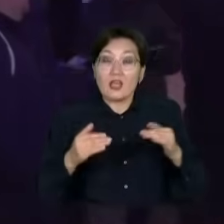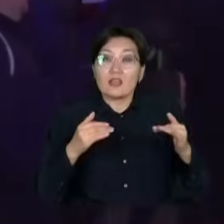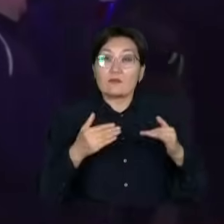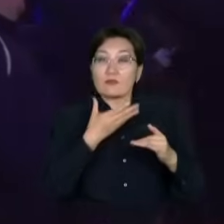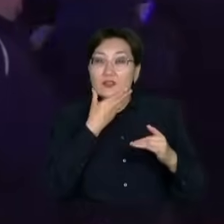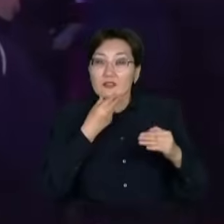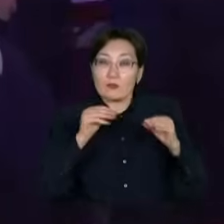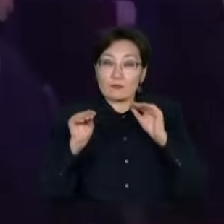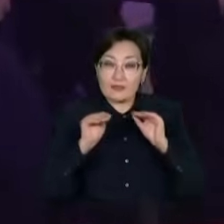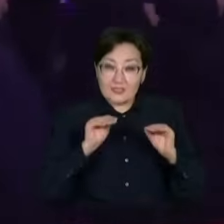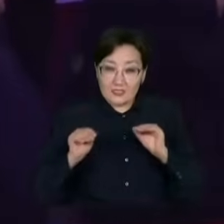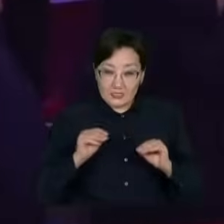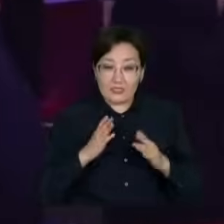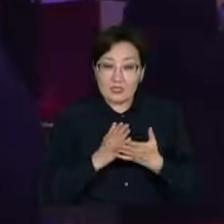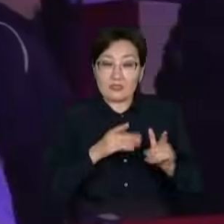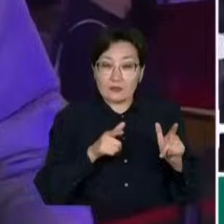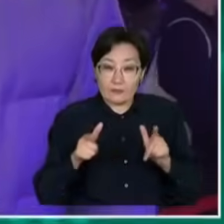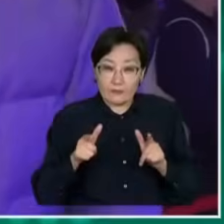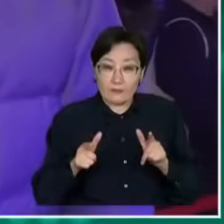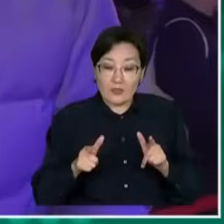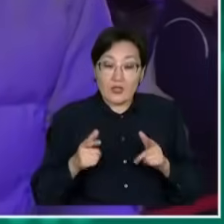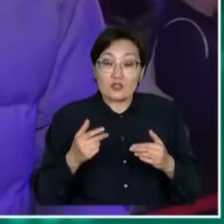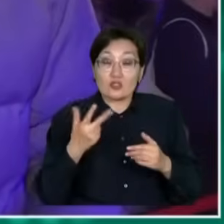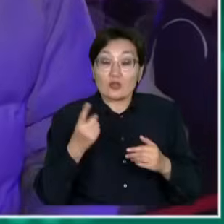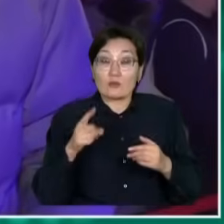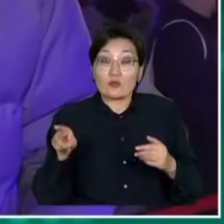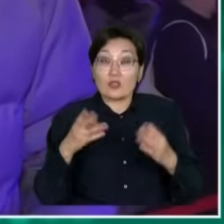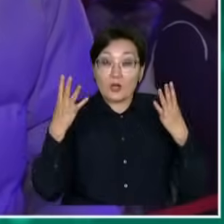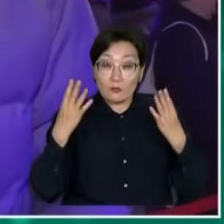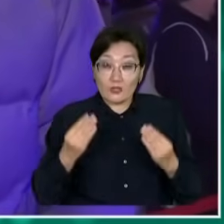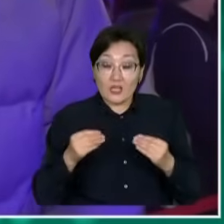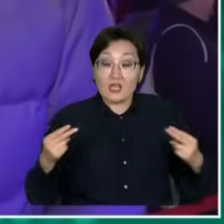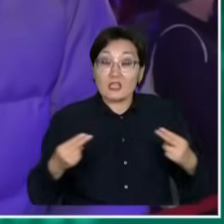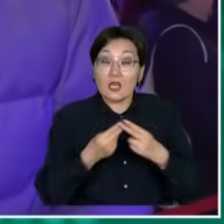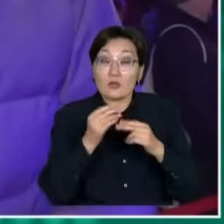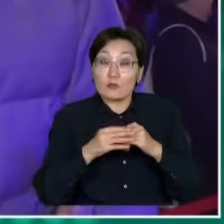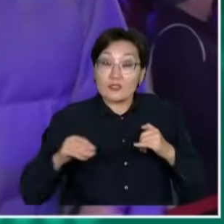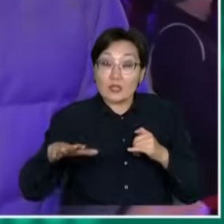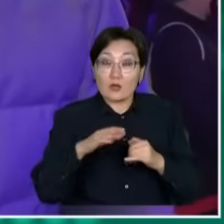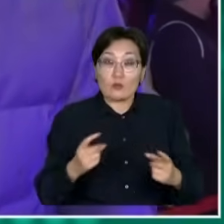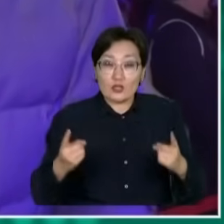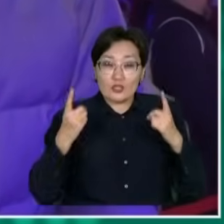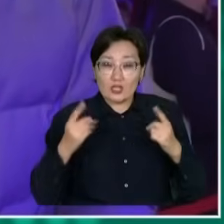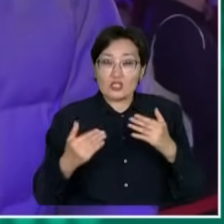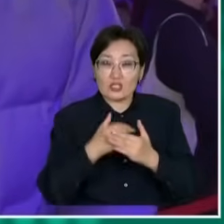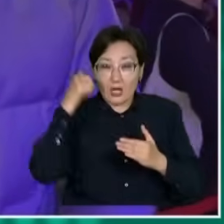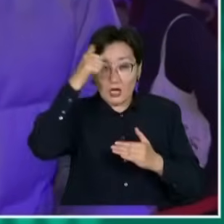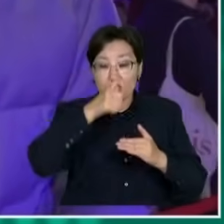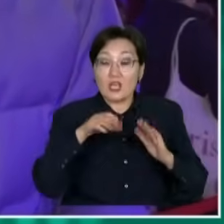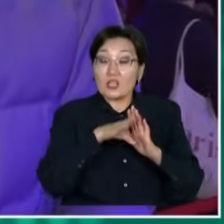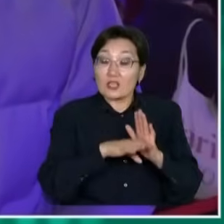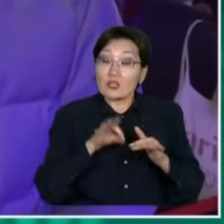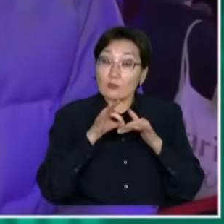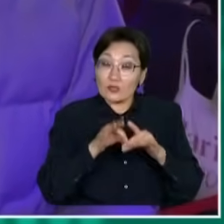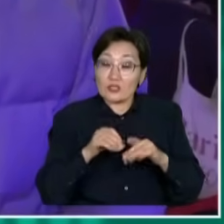мен ойыншықтармен безендірілген. Айта кетейік, 31 желтоқсан күні Астана алаңында ауқымды жаңа жылдық концерт